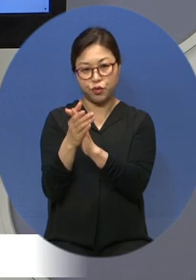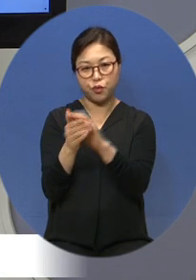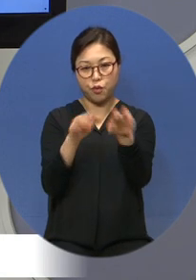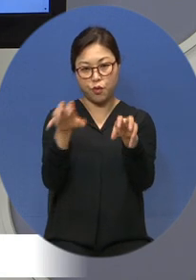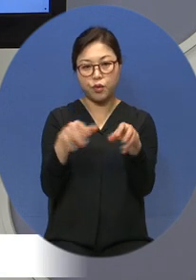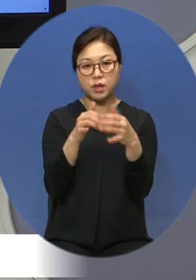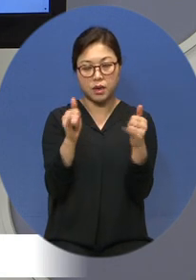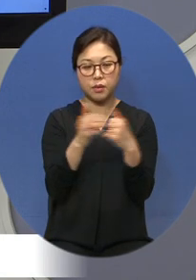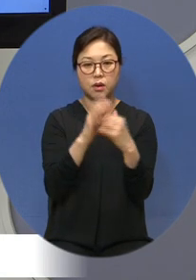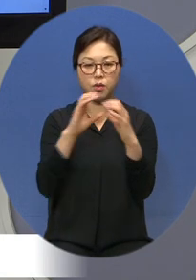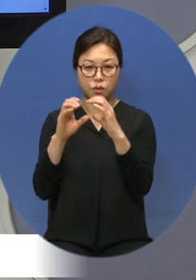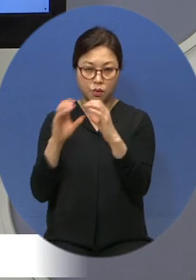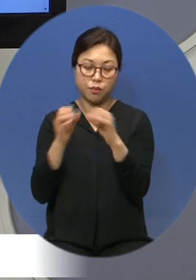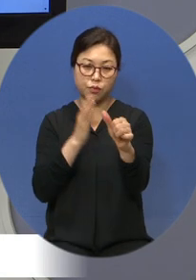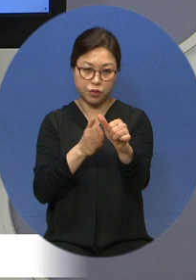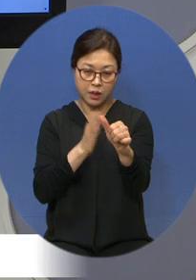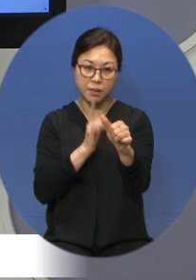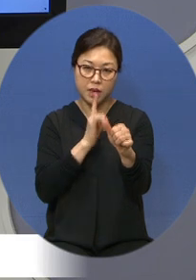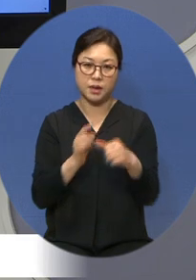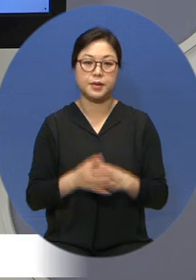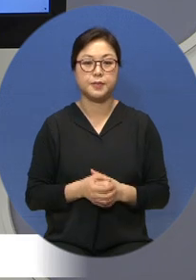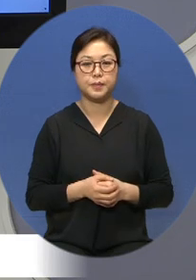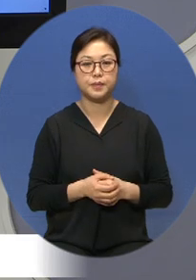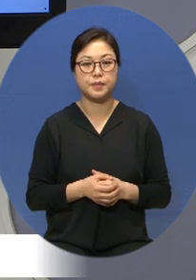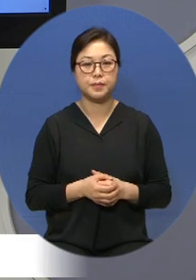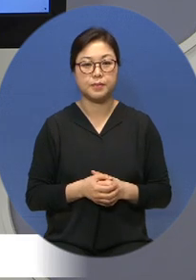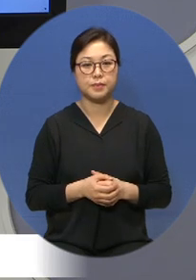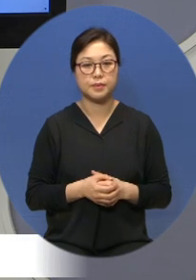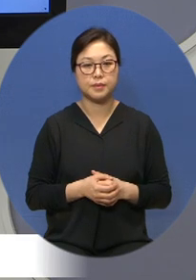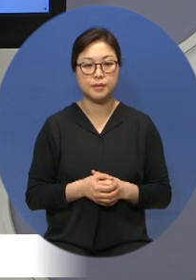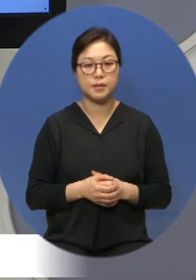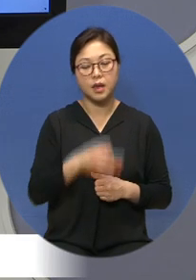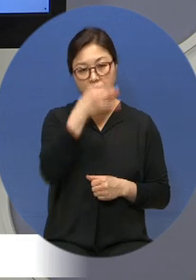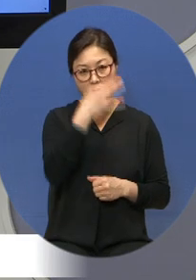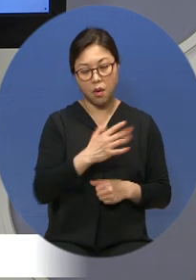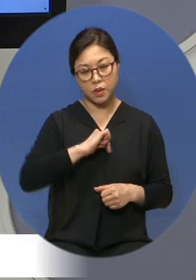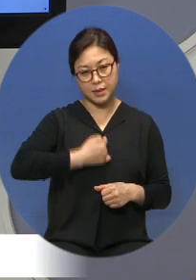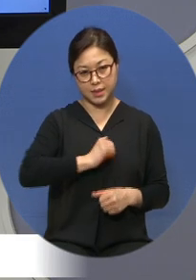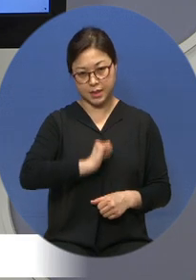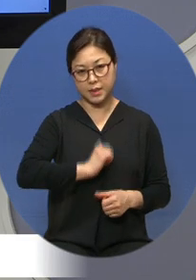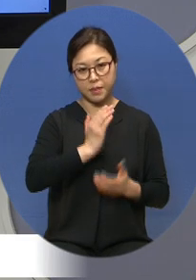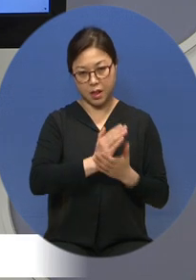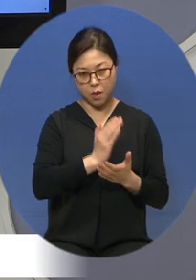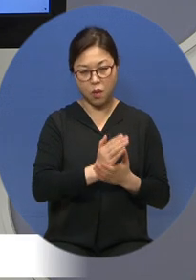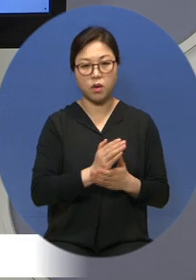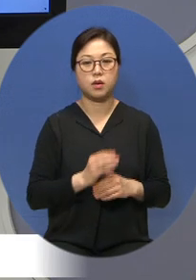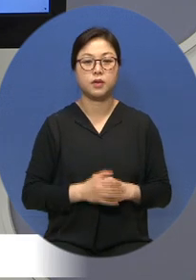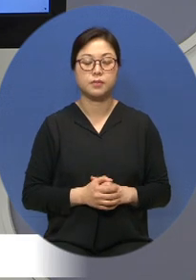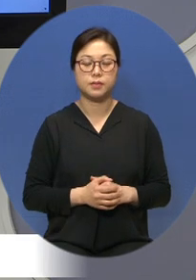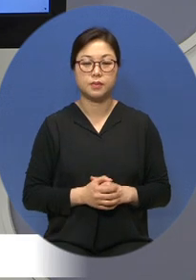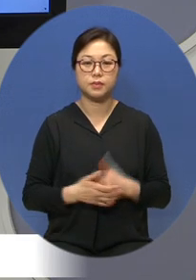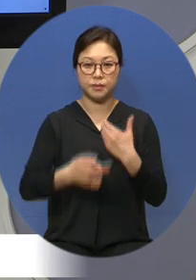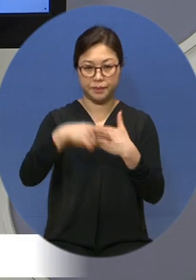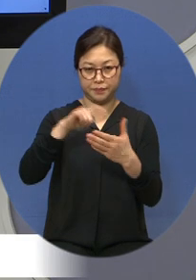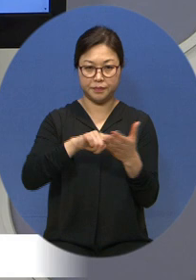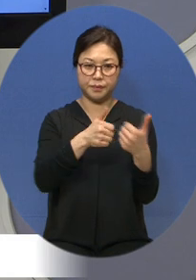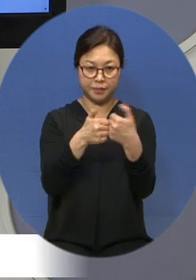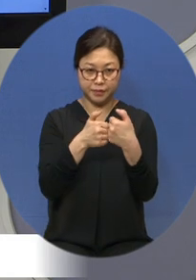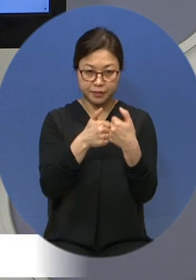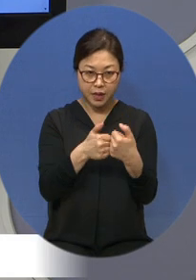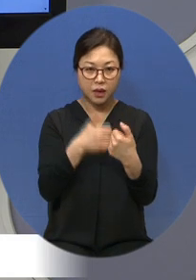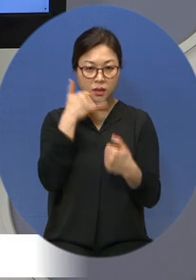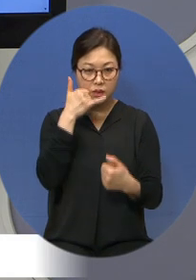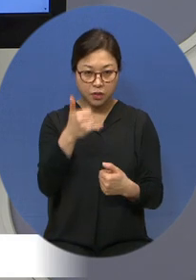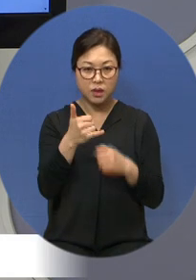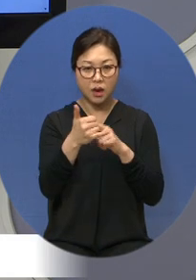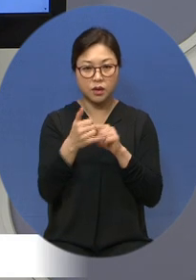사람들과 소통을 이어갈 것도 추천 했는데요 힘들면 혼자 이겨 내려고 하지 말고 심리상담 직통